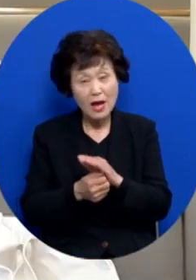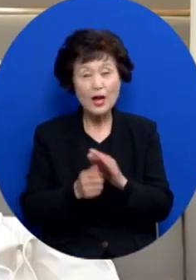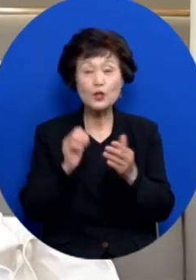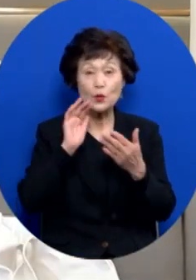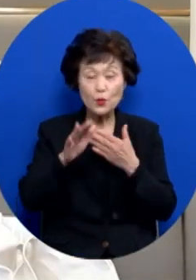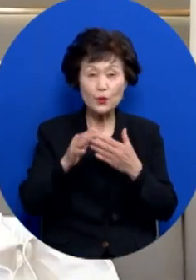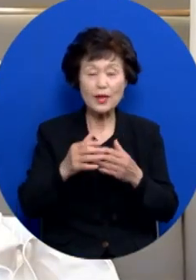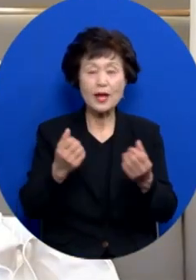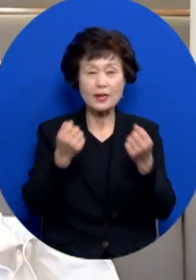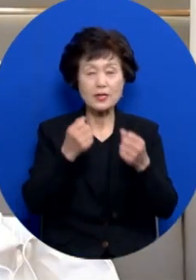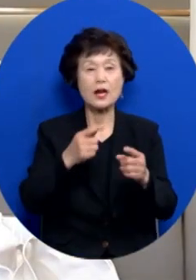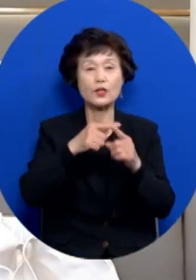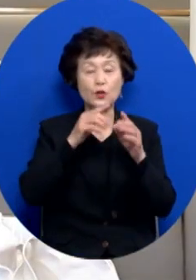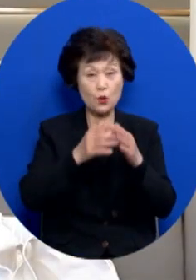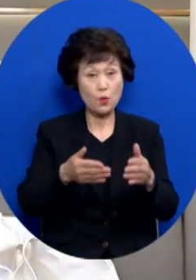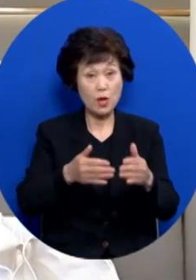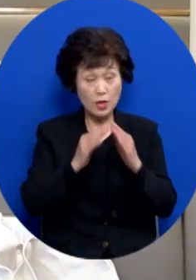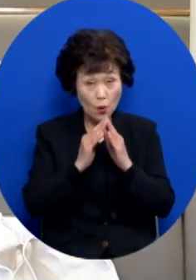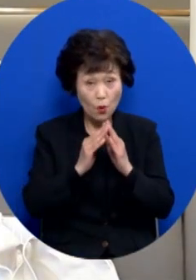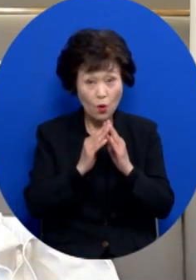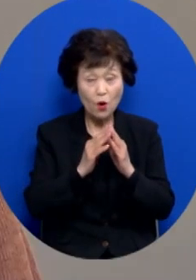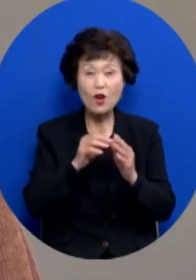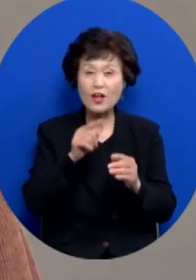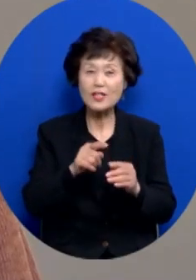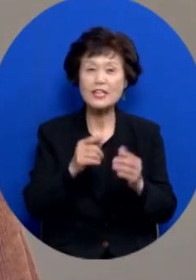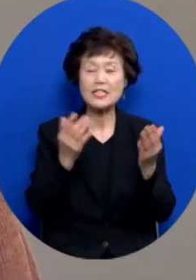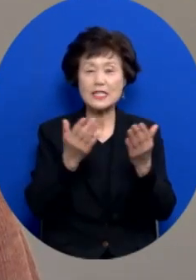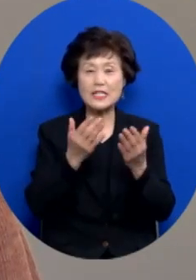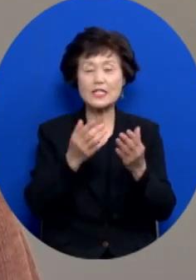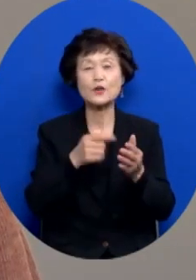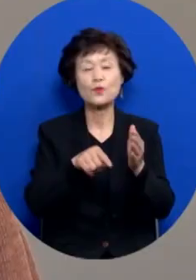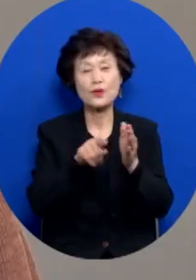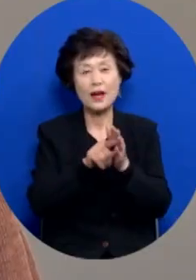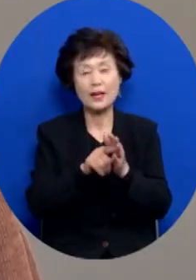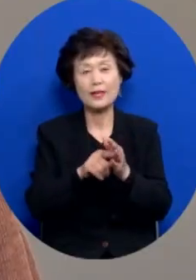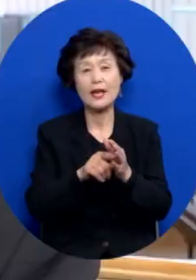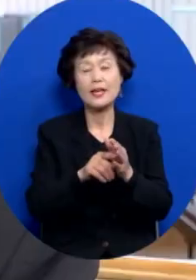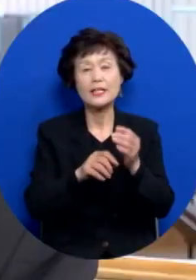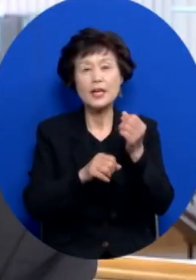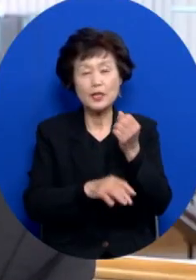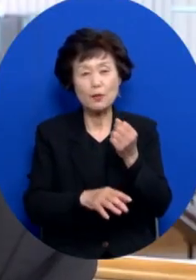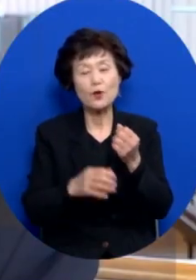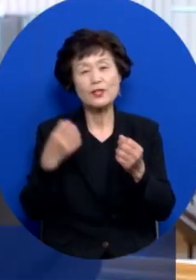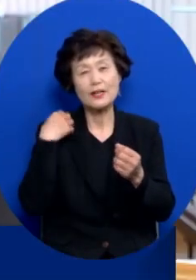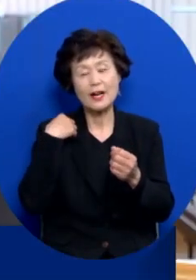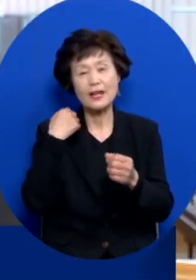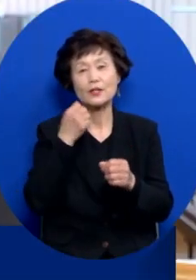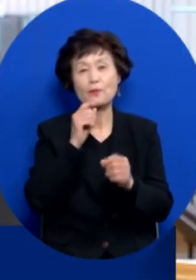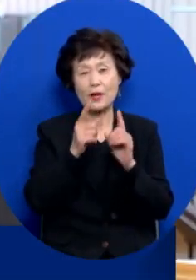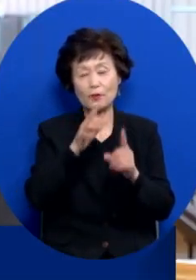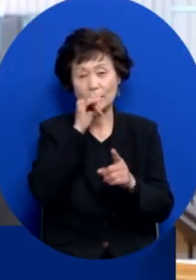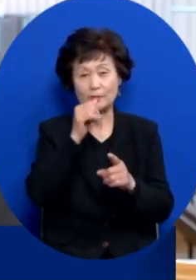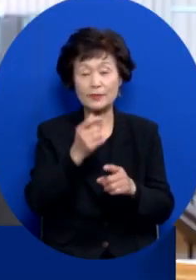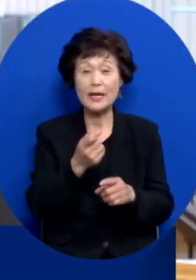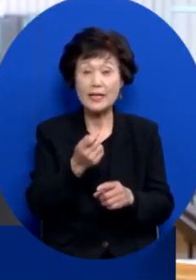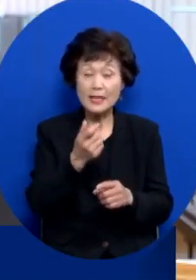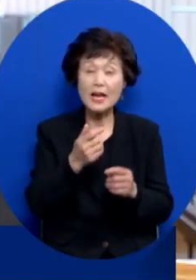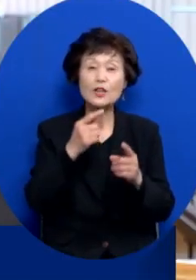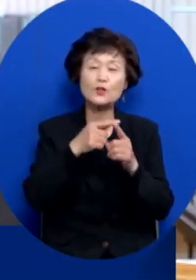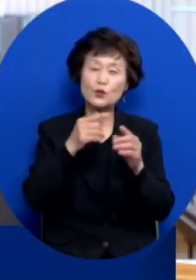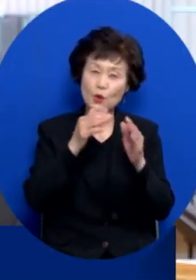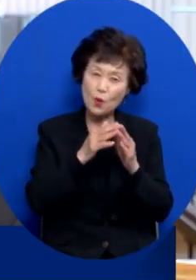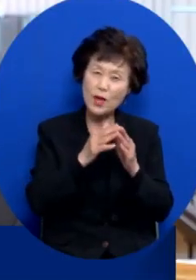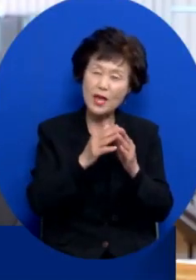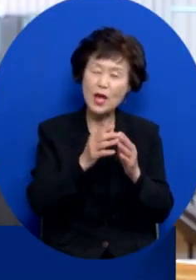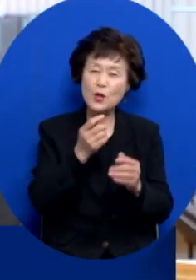세워졌다며 강소형 교회들을 세워가는 플랫폼 역할을 감당하겠다고 말했습니다. 작은 교회들에게 조금이라도